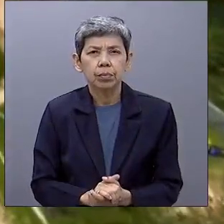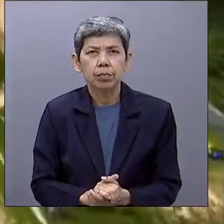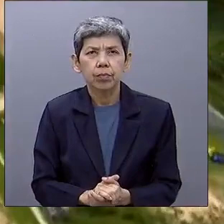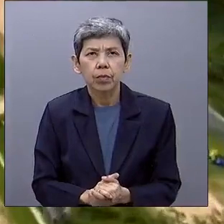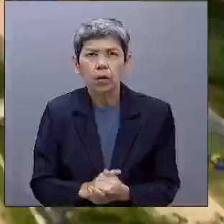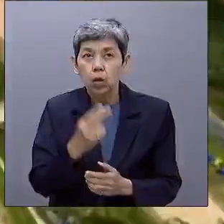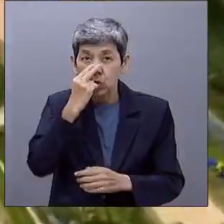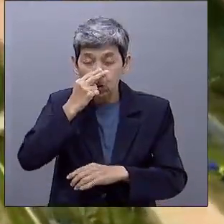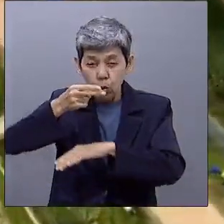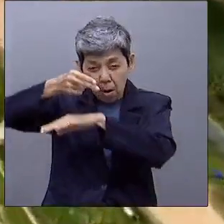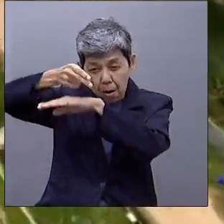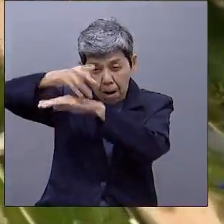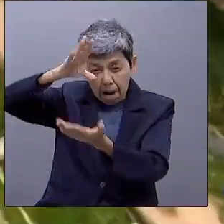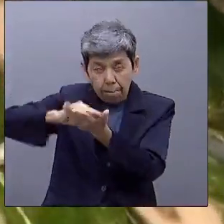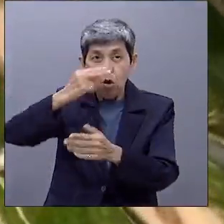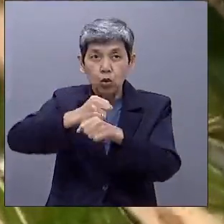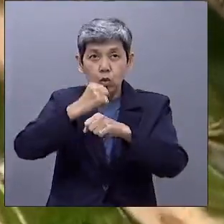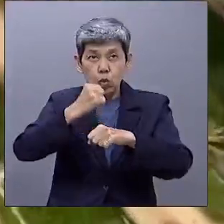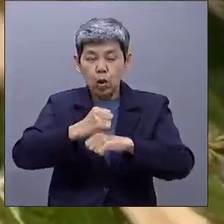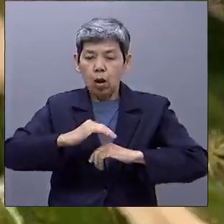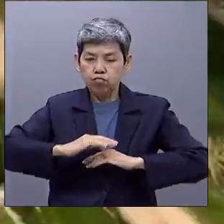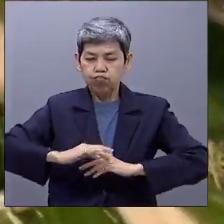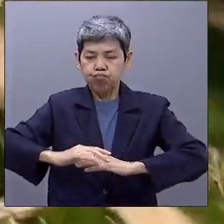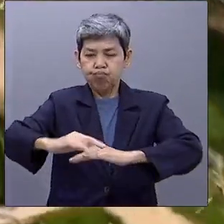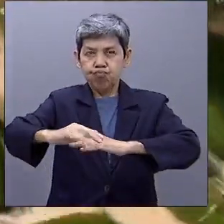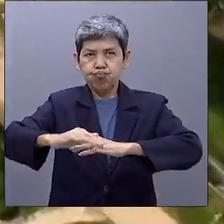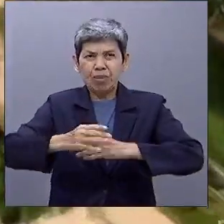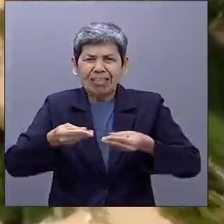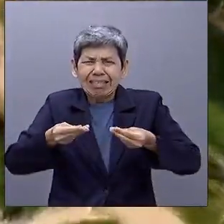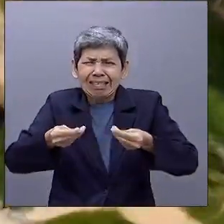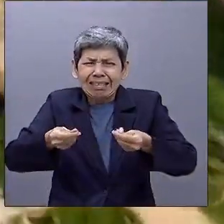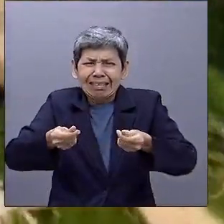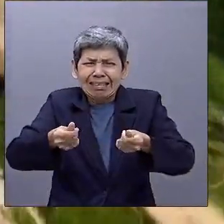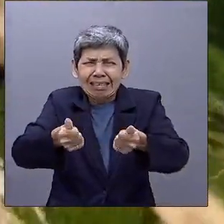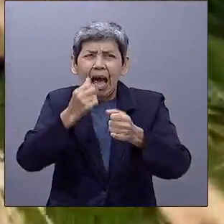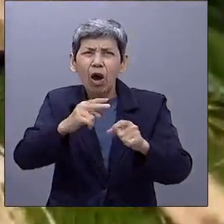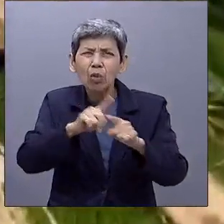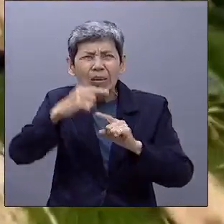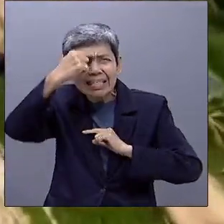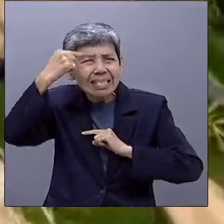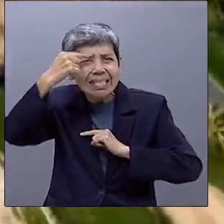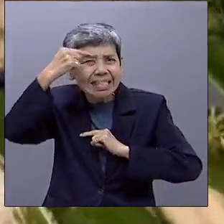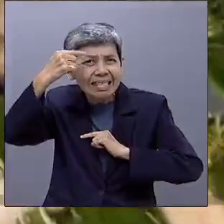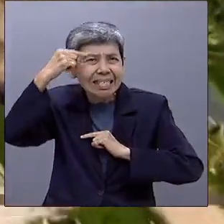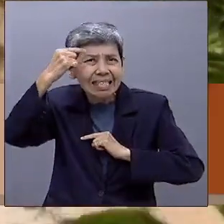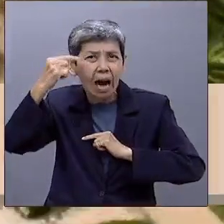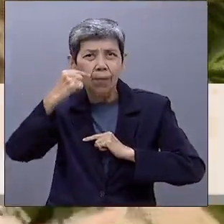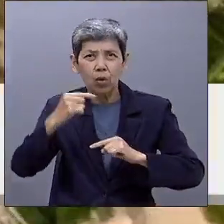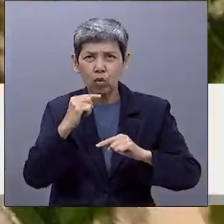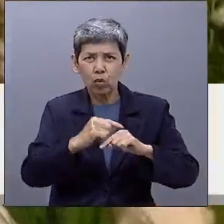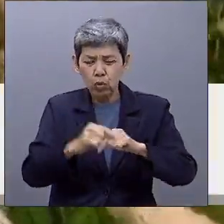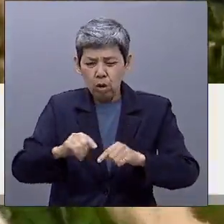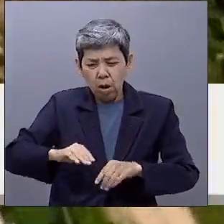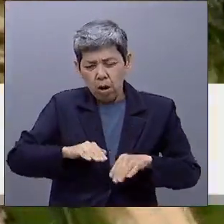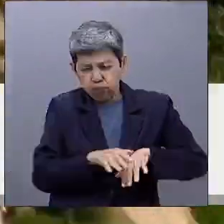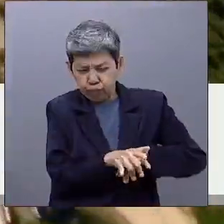ภาพถ่ายมุมสูงแสดงให้เห็นถึงลักษณะของของเหลวที่มีสีค่อนข้างจะคล้ำไหลเป็นแนวยาวออกมาจากลำคลอง